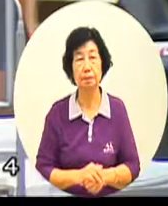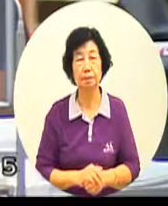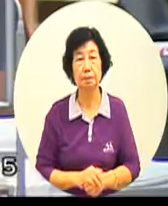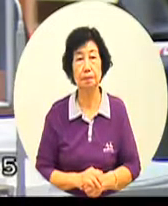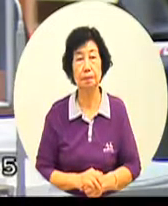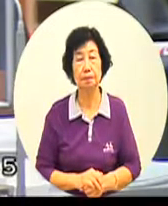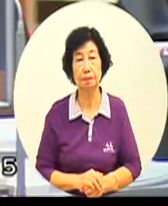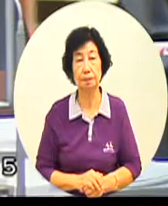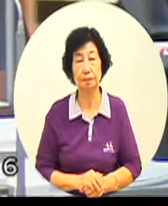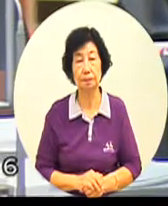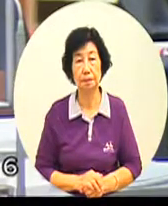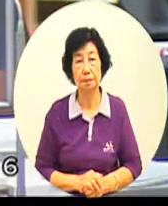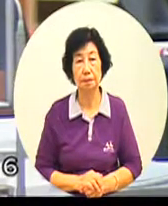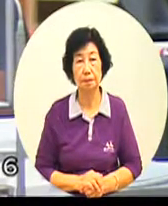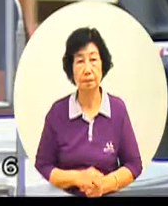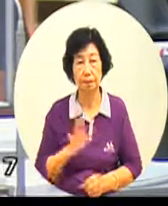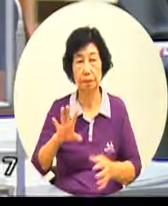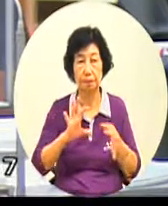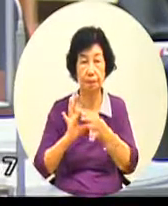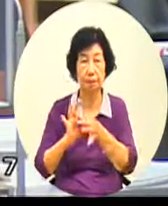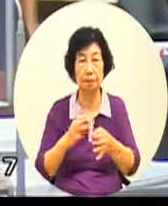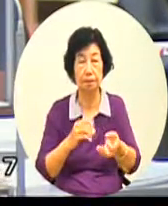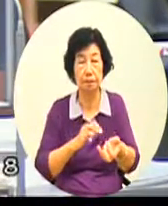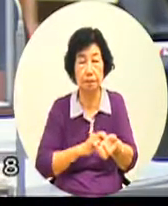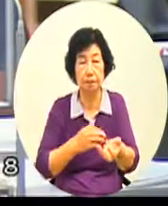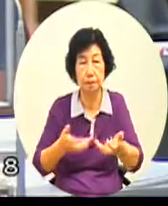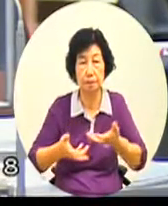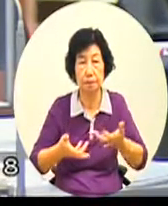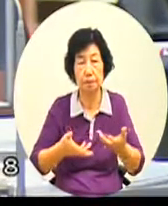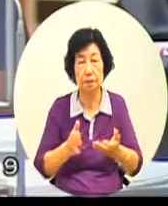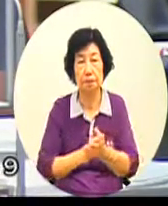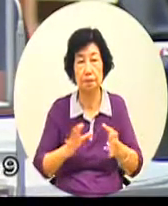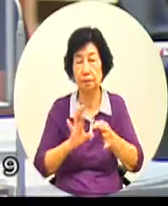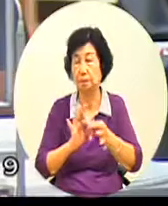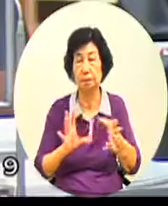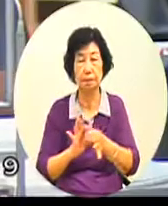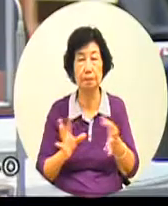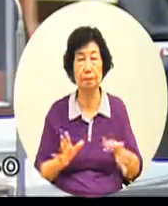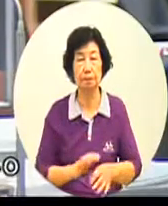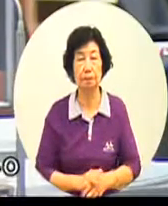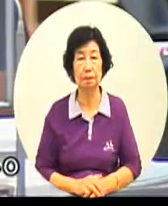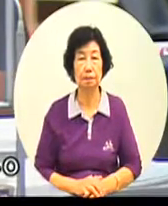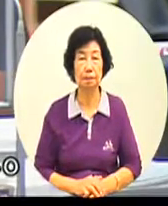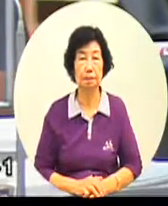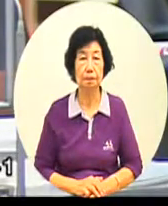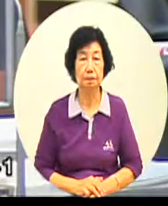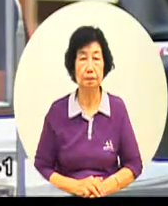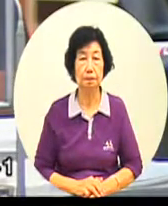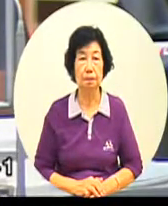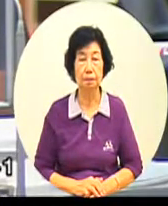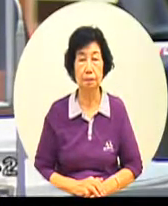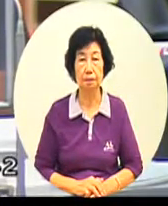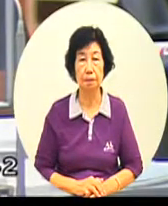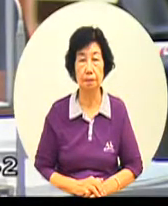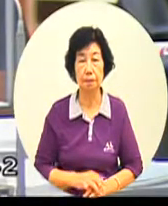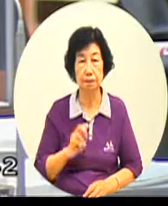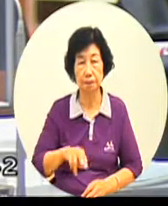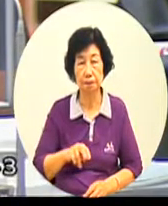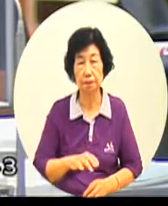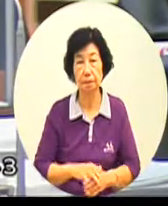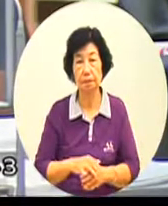个就比较牵涉比较没有医疗的一个行为啊，哈。但是我要请问局长的话，你怎么来管理这